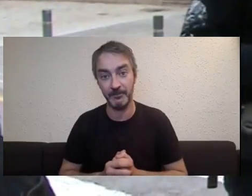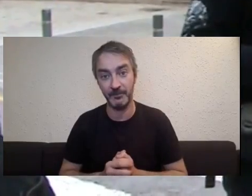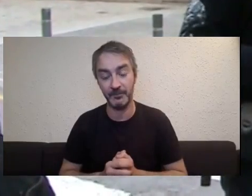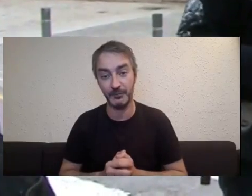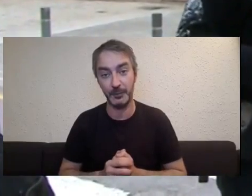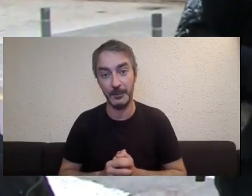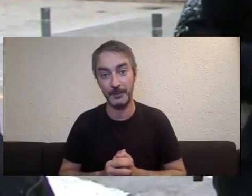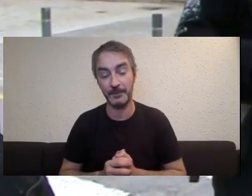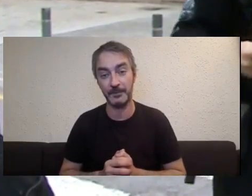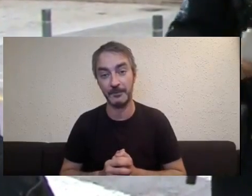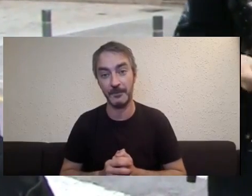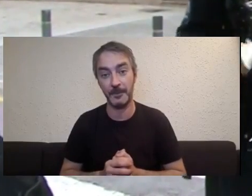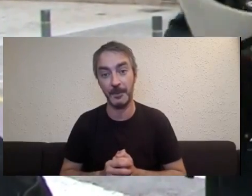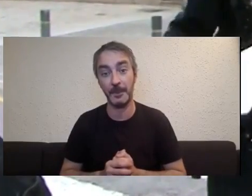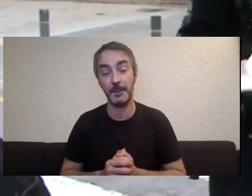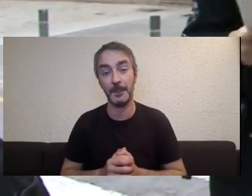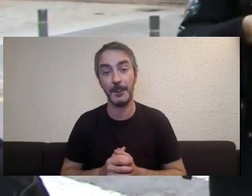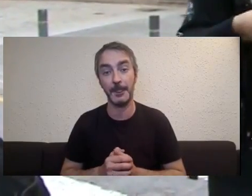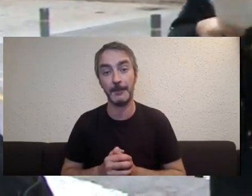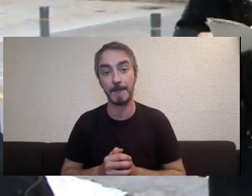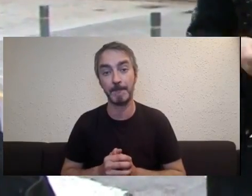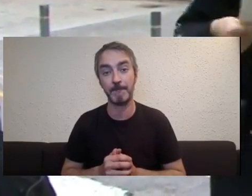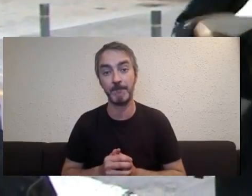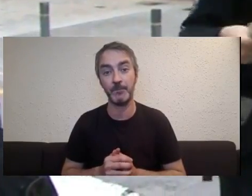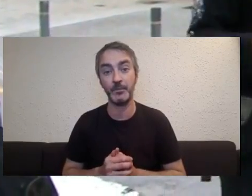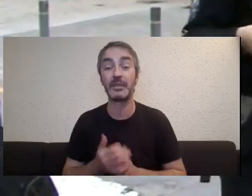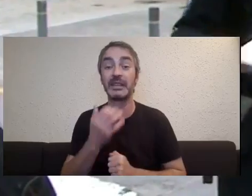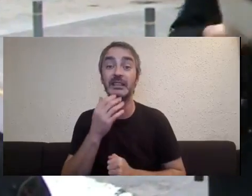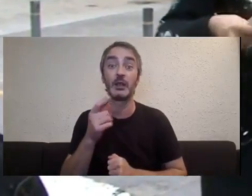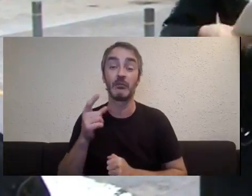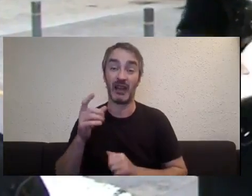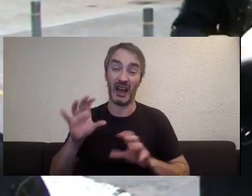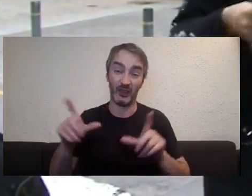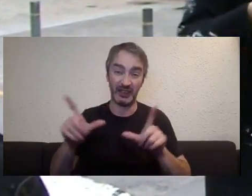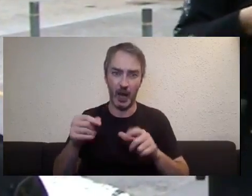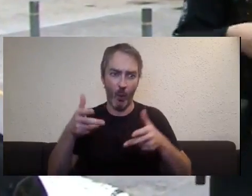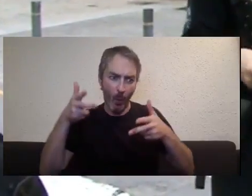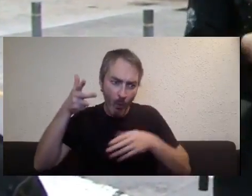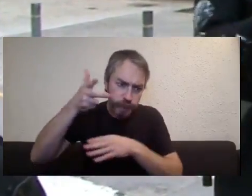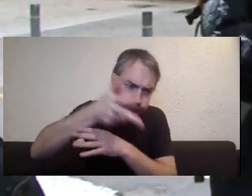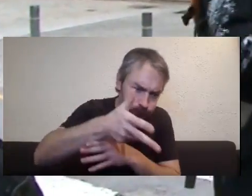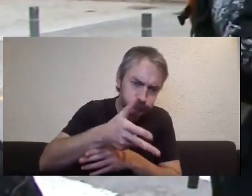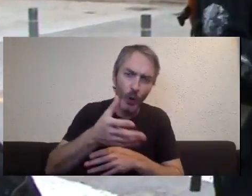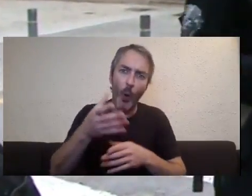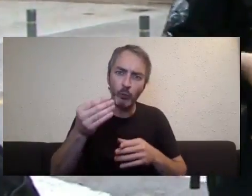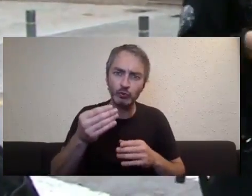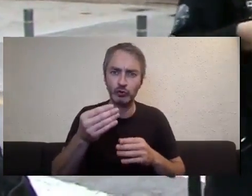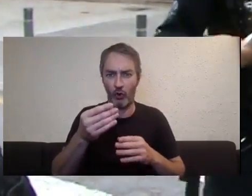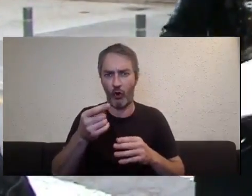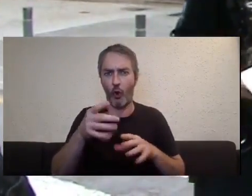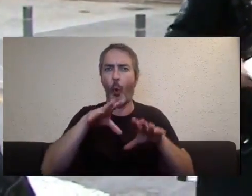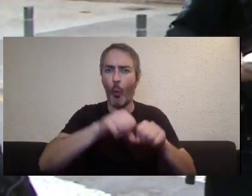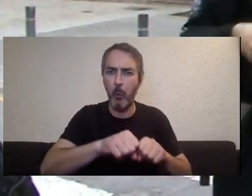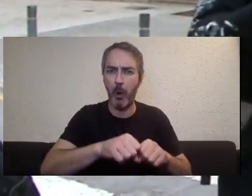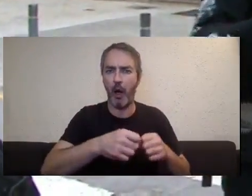que, bueno, diguem que si els mitjans ja cobrien suficientment el tema del desallotjament, perquè havia